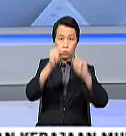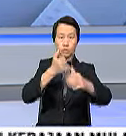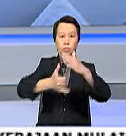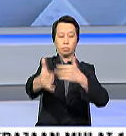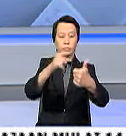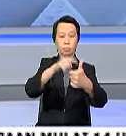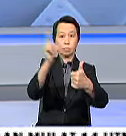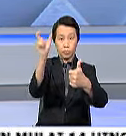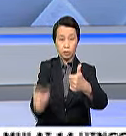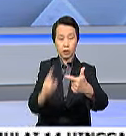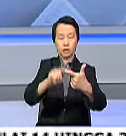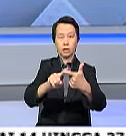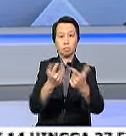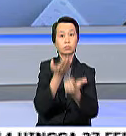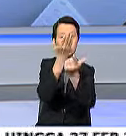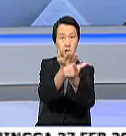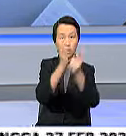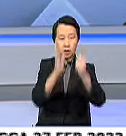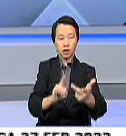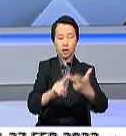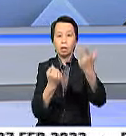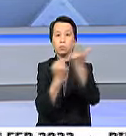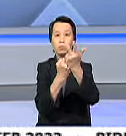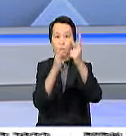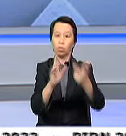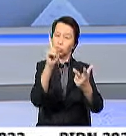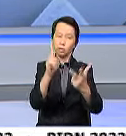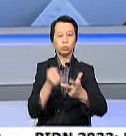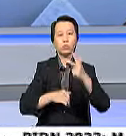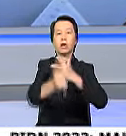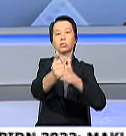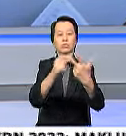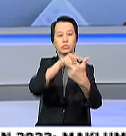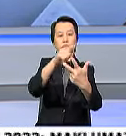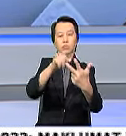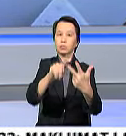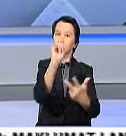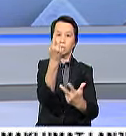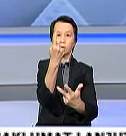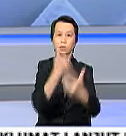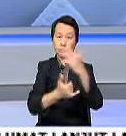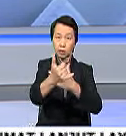masuk, iaitu calon, pencadang dan juga penyokong seperti disaksikan sebentar tadi. Jadi kita ingin